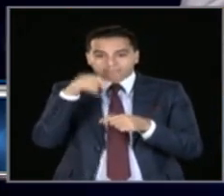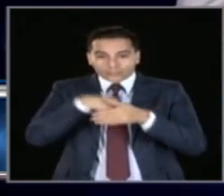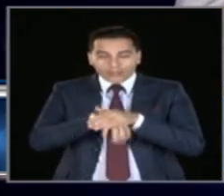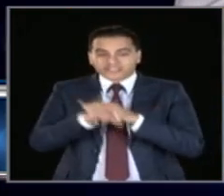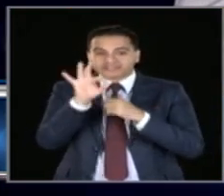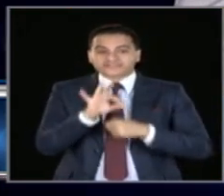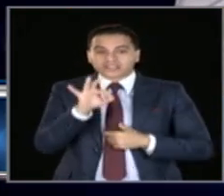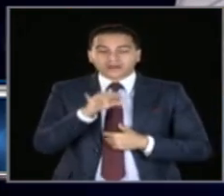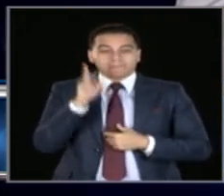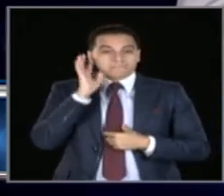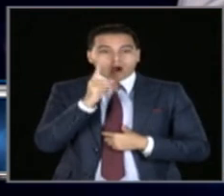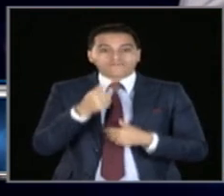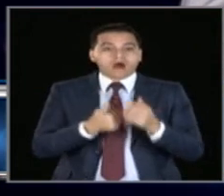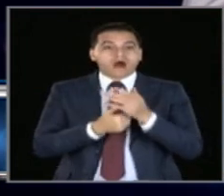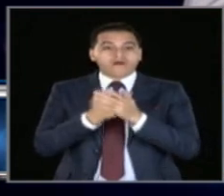أفضل تصنيف لي